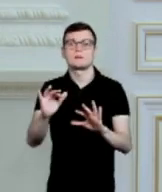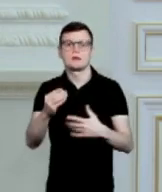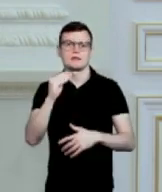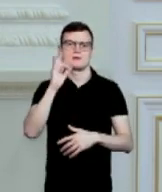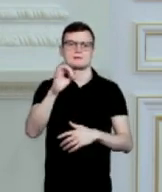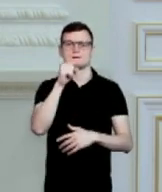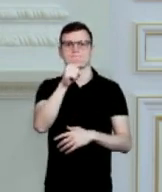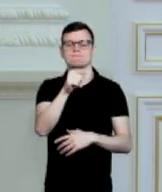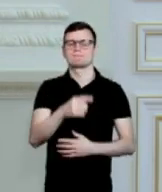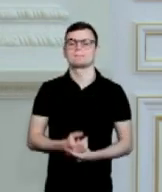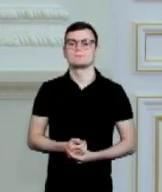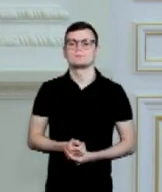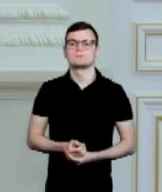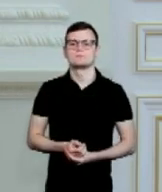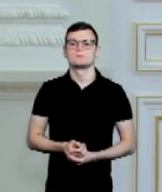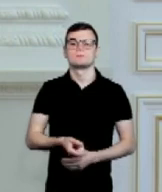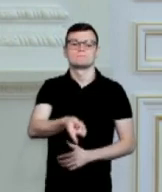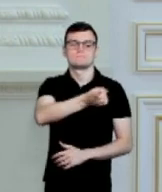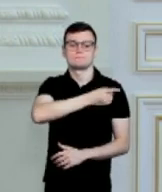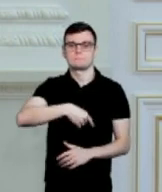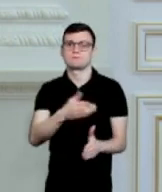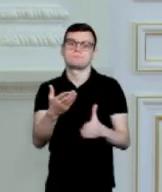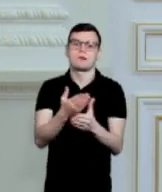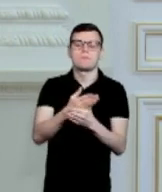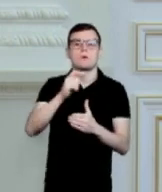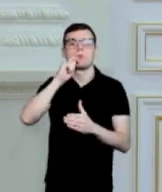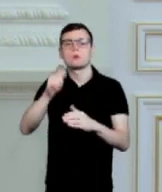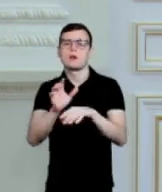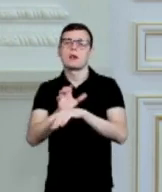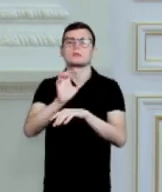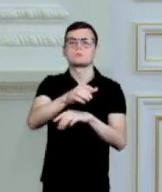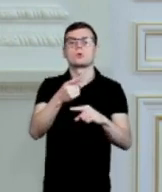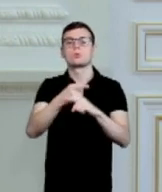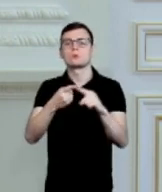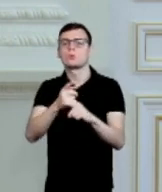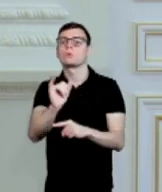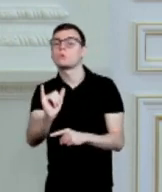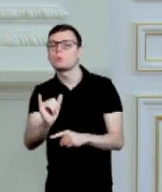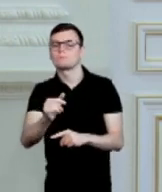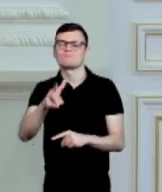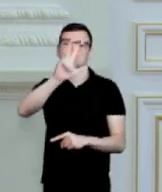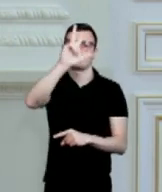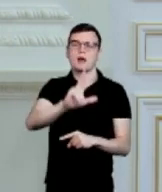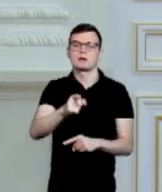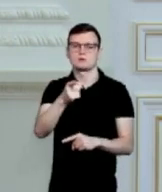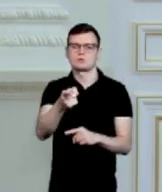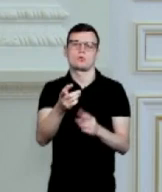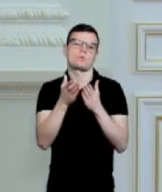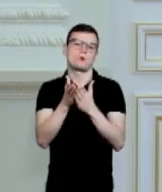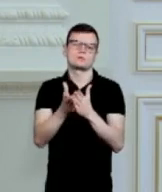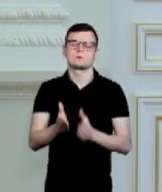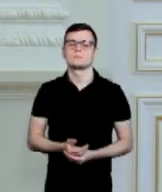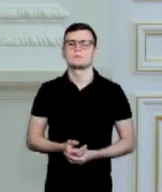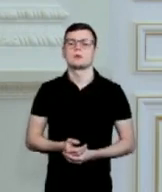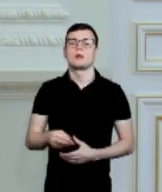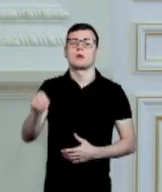lygmenyje. Mūsų pareiga padėti ukrainiečiams eksportuoti grūdus per Baltijos jūros uostus. Su Europos komisijos